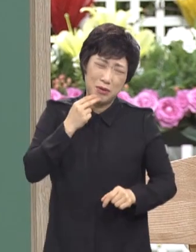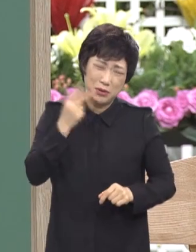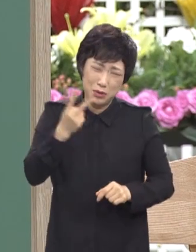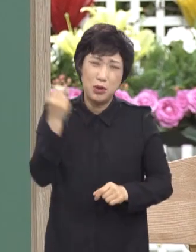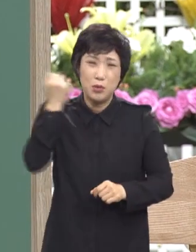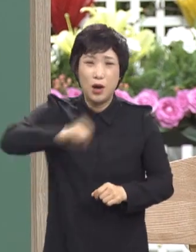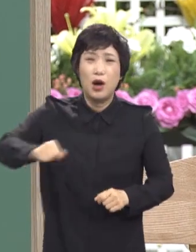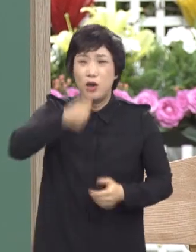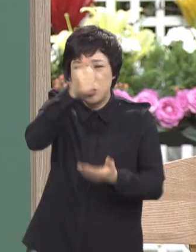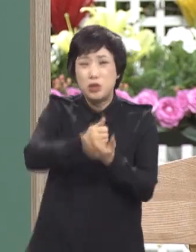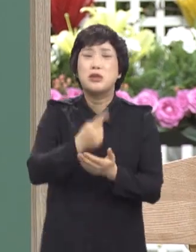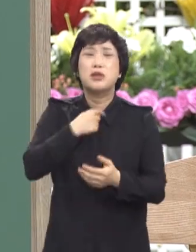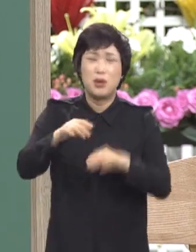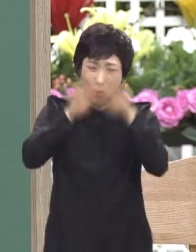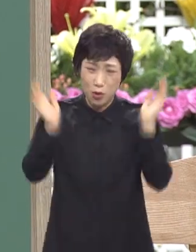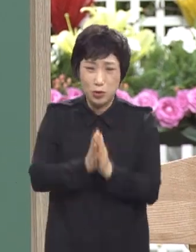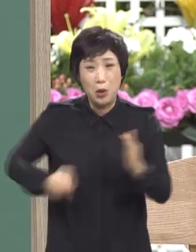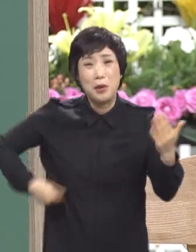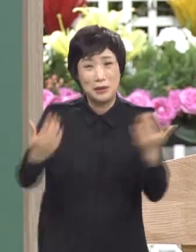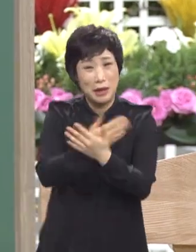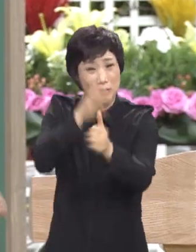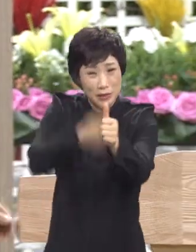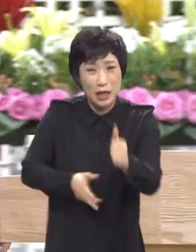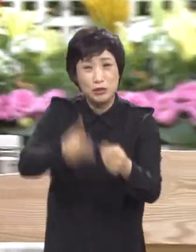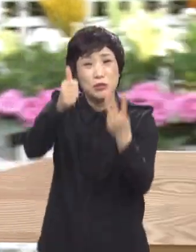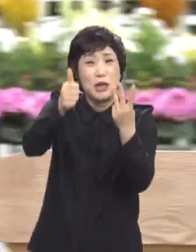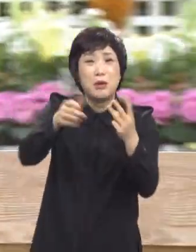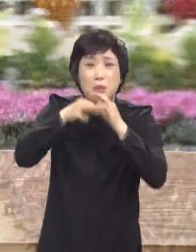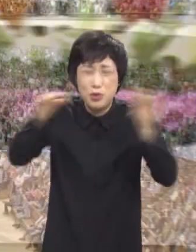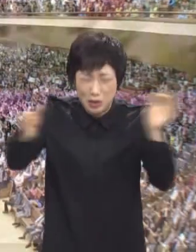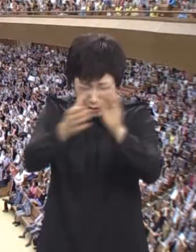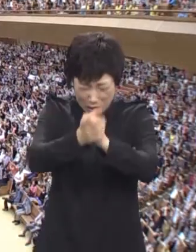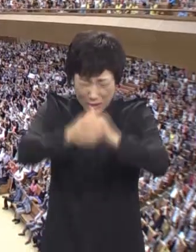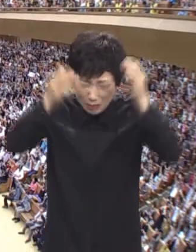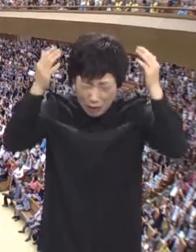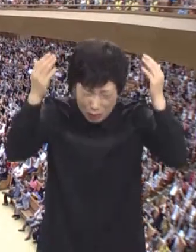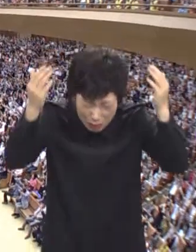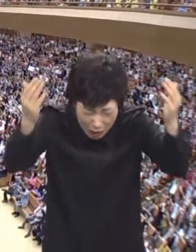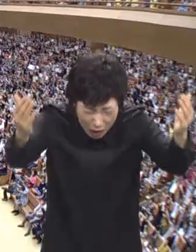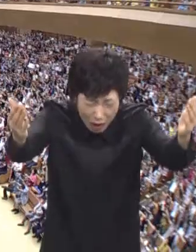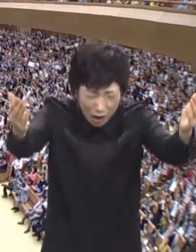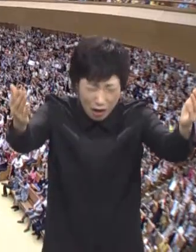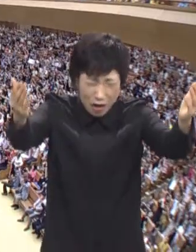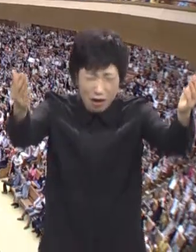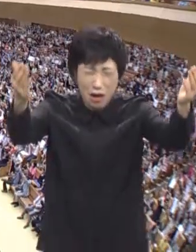불순종한 거, 범죄한 거 회개합시다. 주여, 삼창하고 기도합니다. 주여,